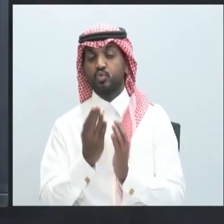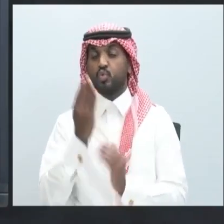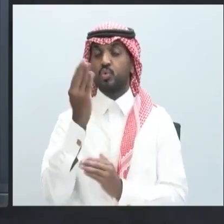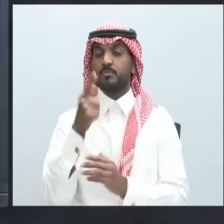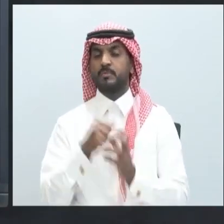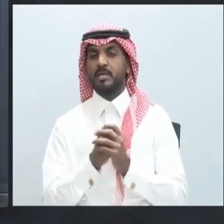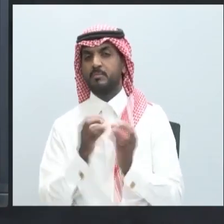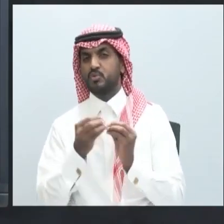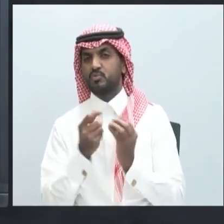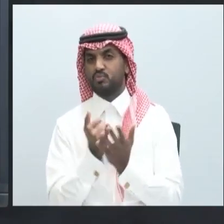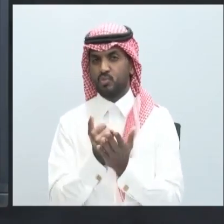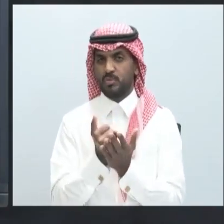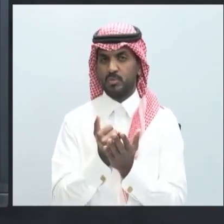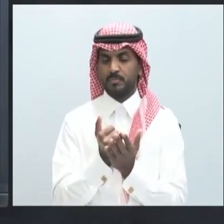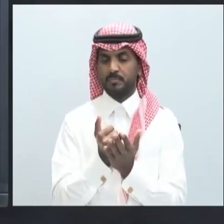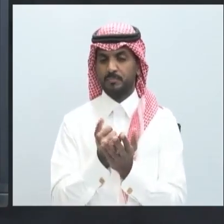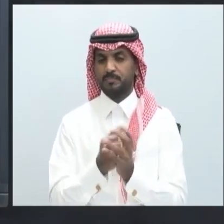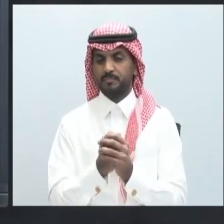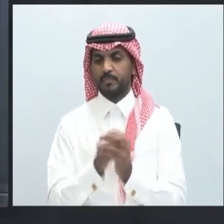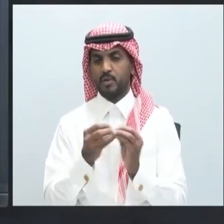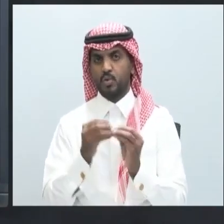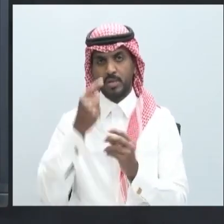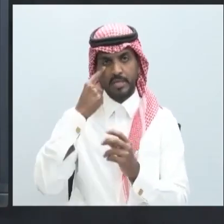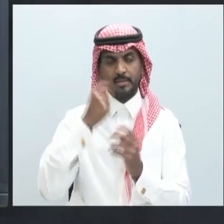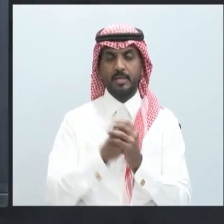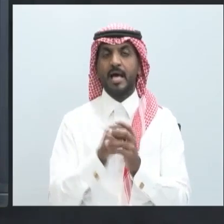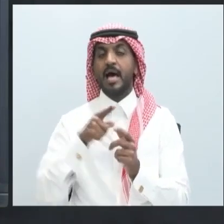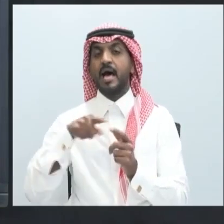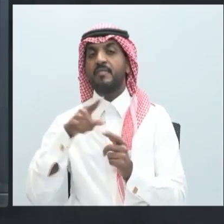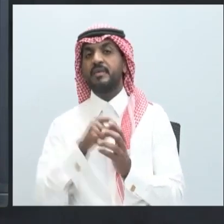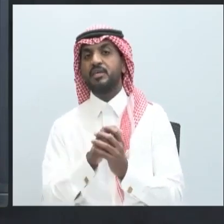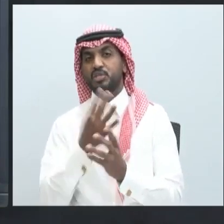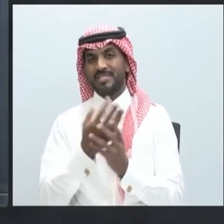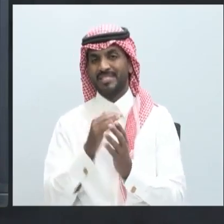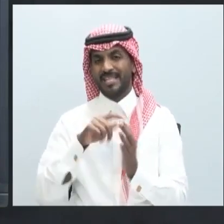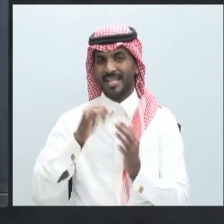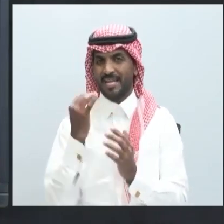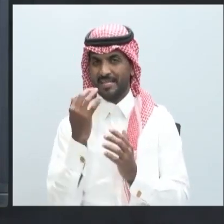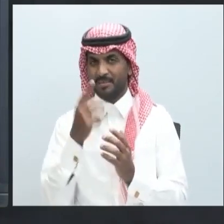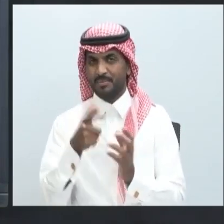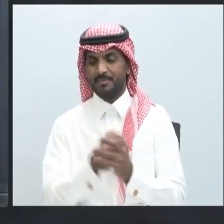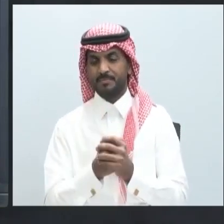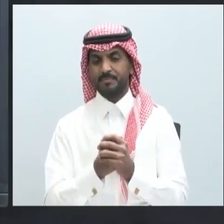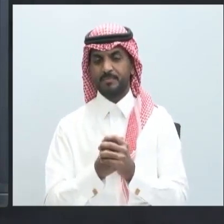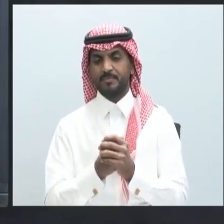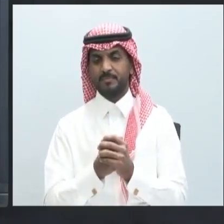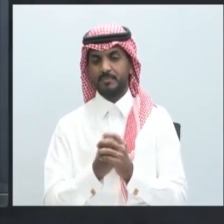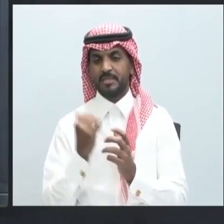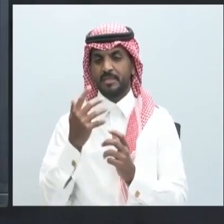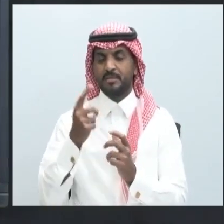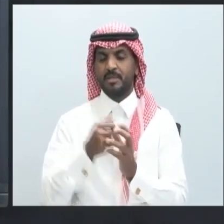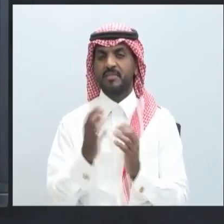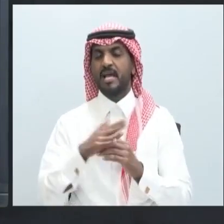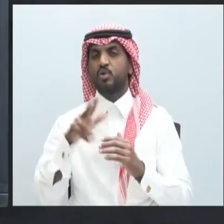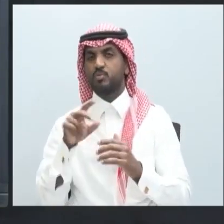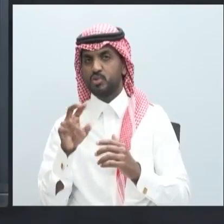الجين المسؤول عن مثلا لون العينين هذه الجينات تترتب على هذه الجينات عفوا تترتب على هذه